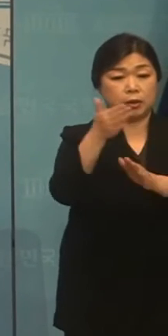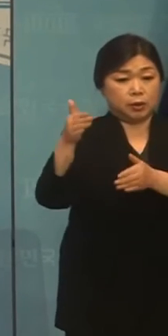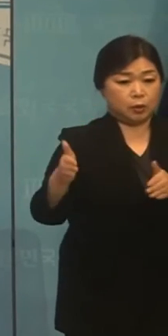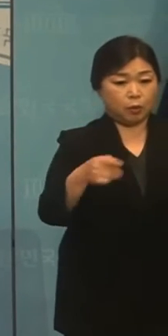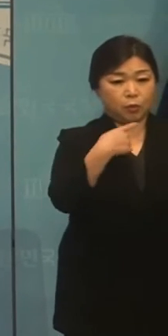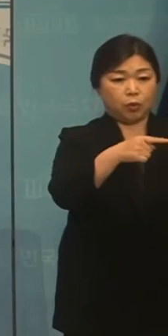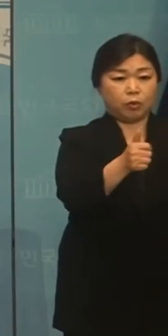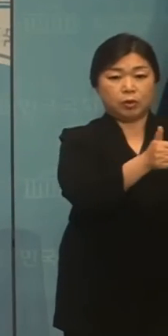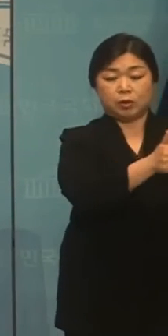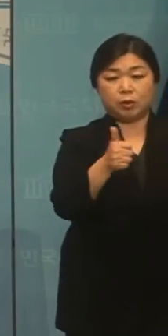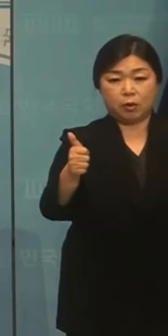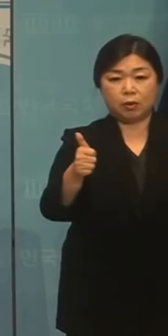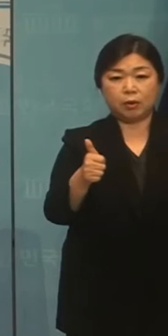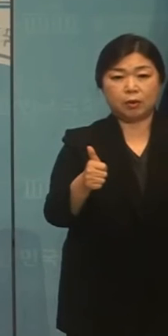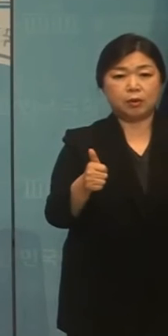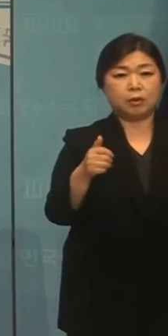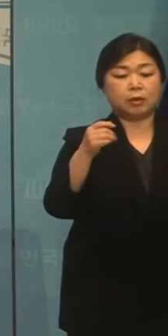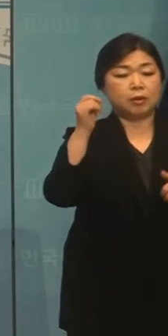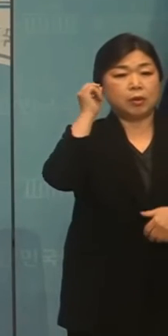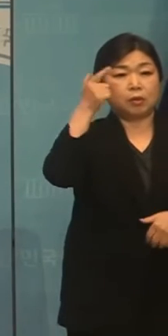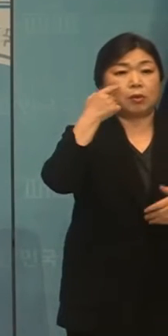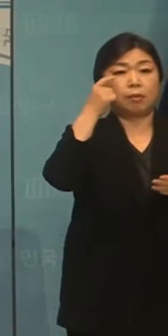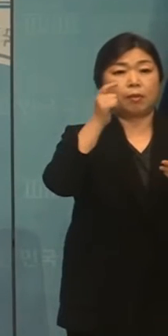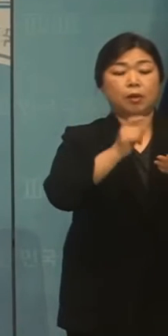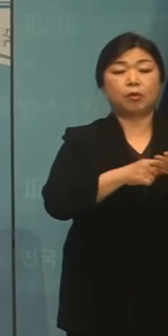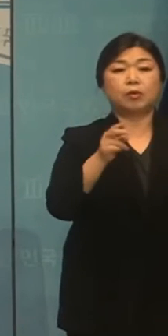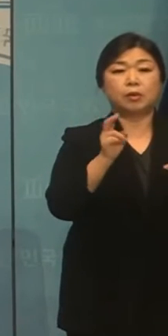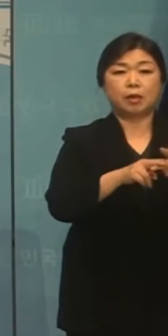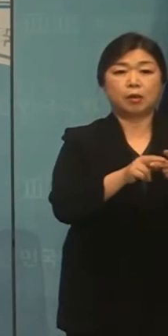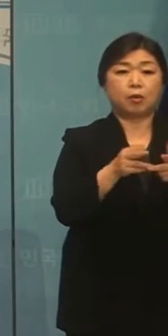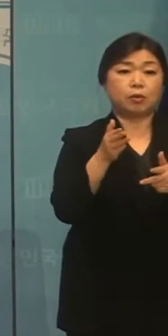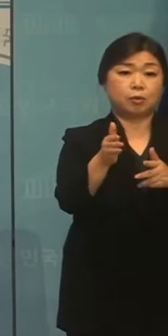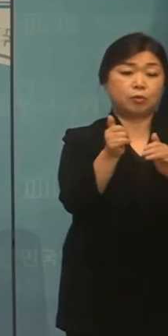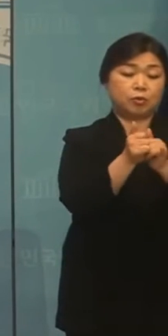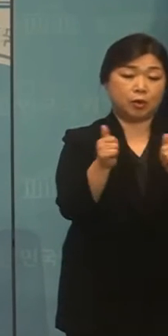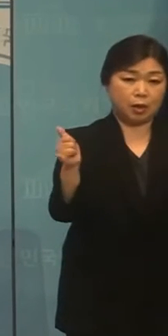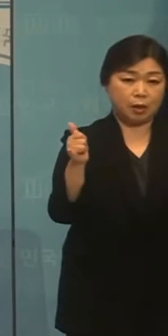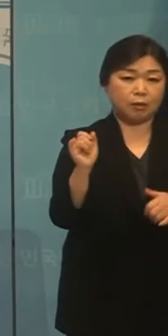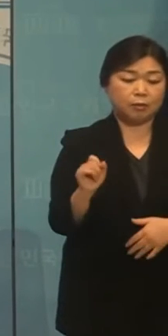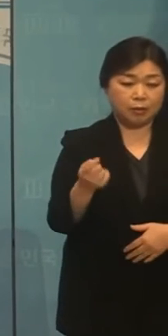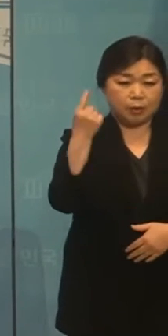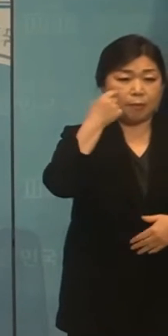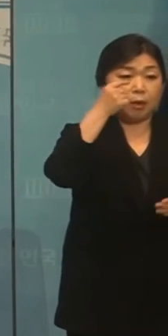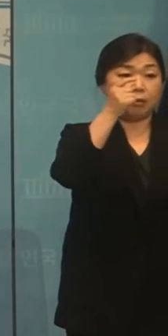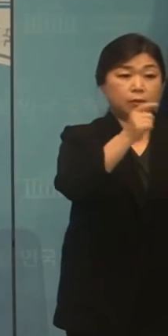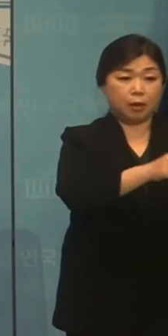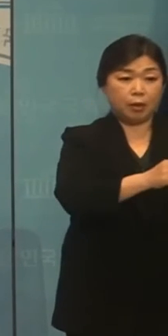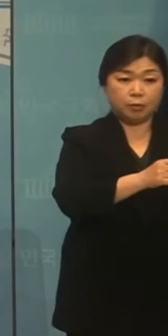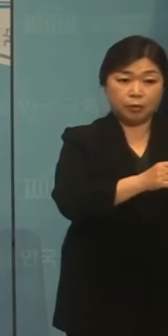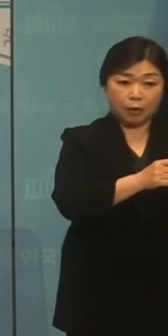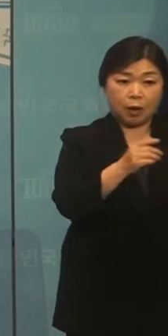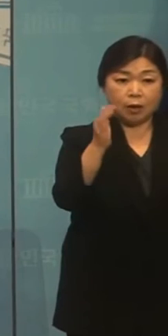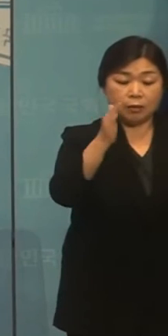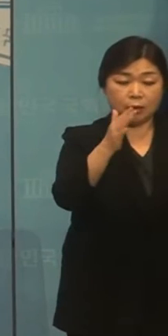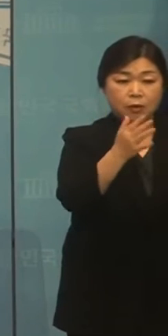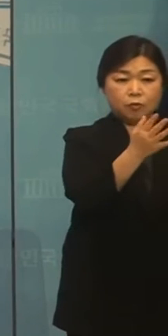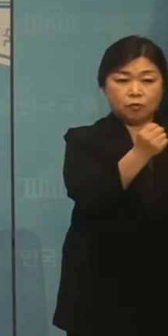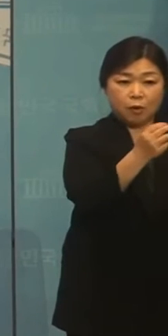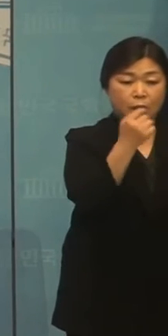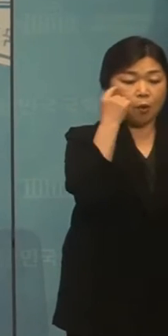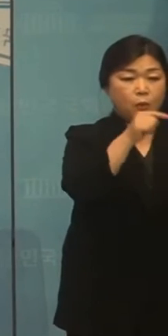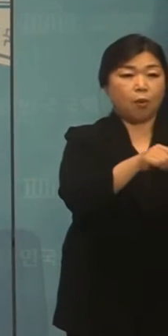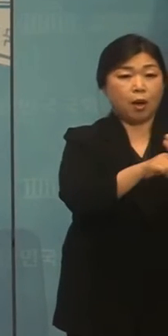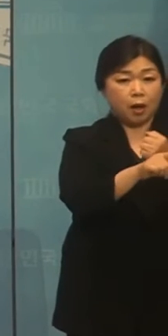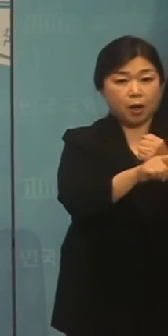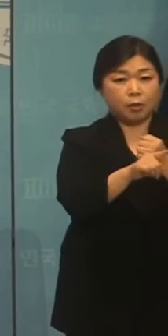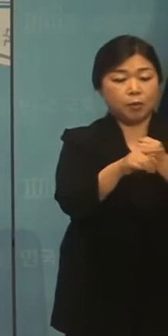산하 영재발굴센터에서 전문가에 의해 발굴된 영재가 수학,